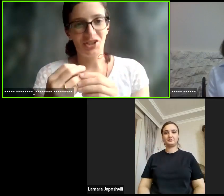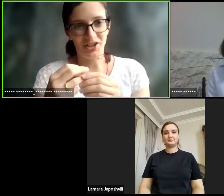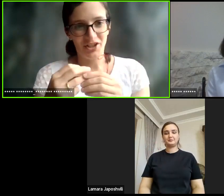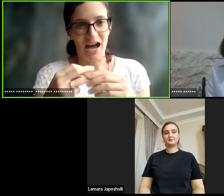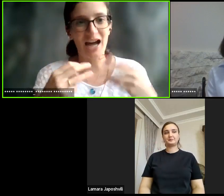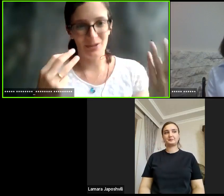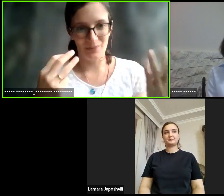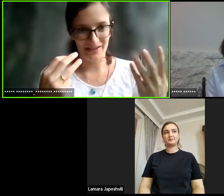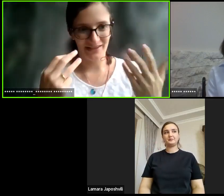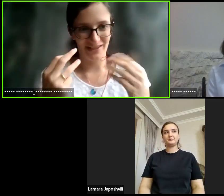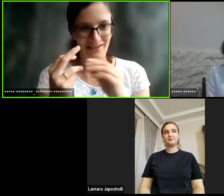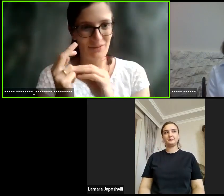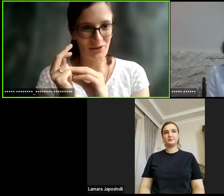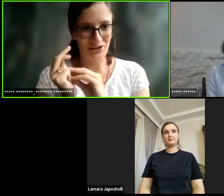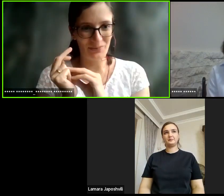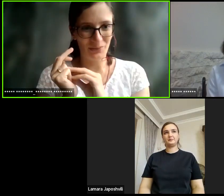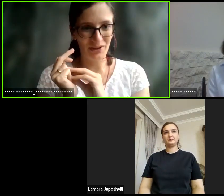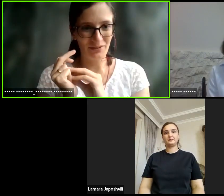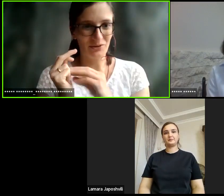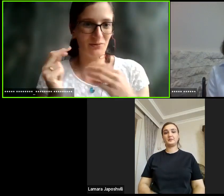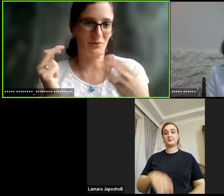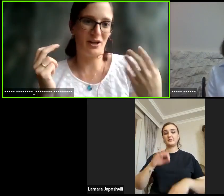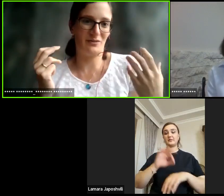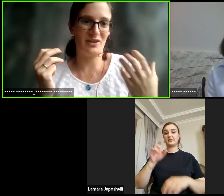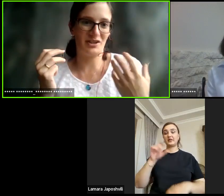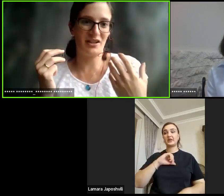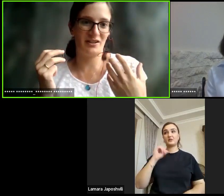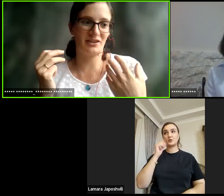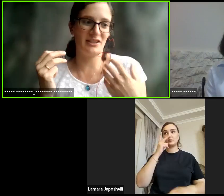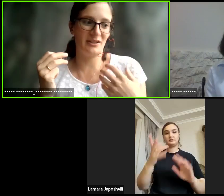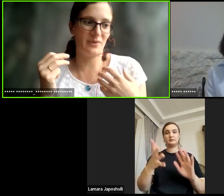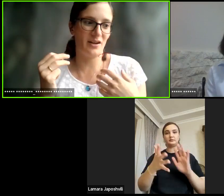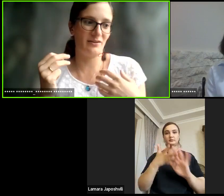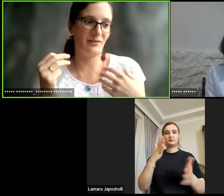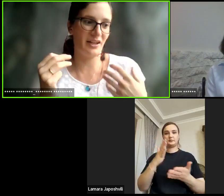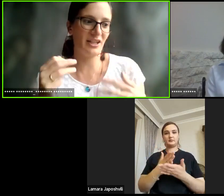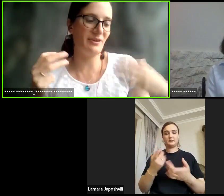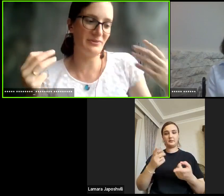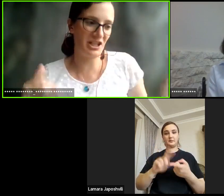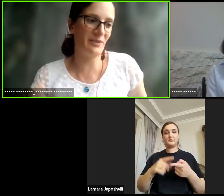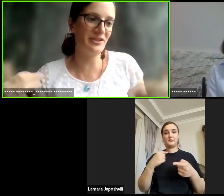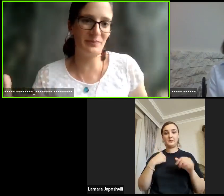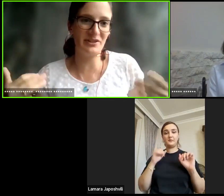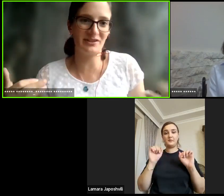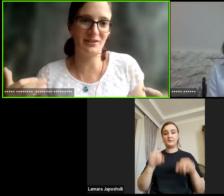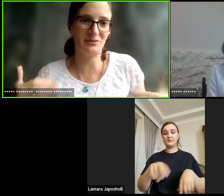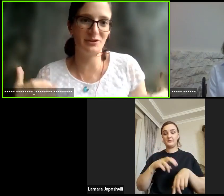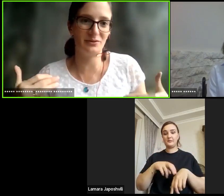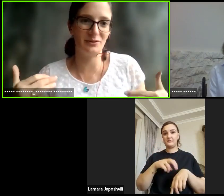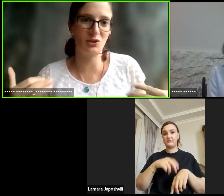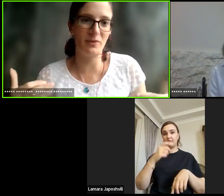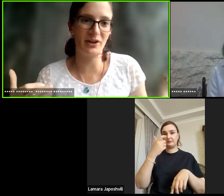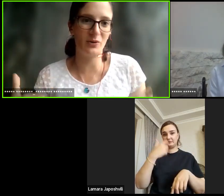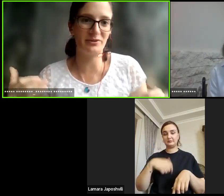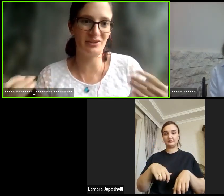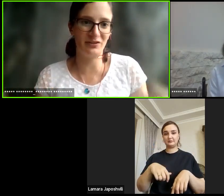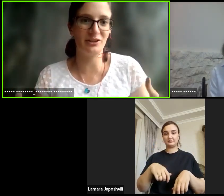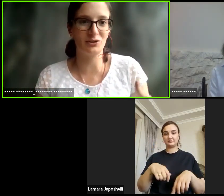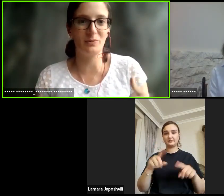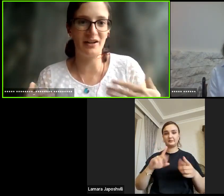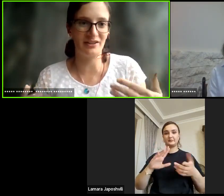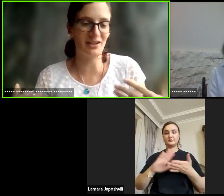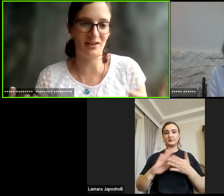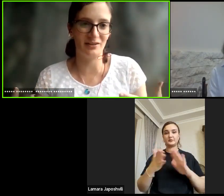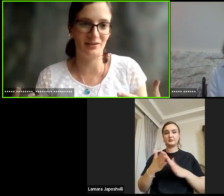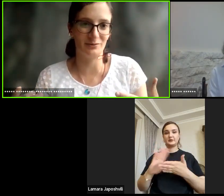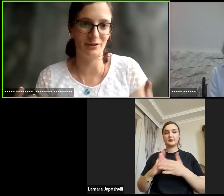პაციენტის თვითშეაქმაზე არის დამოკიდებული, იმიტომ რომ თქვათ, მე შეიძლება ექიმი ჩემი ტიპის მდგომარეობებზე